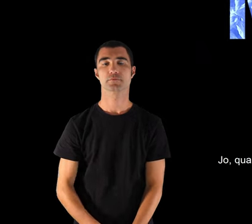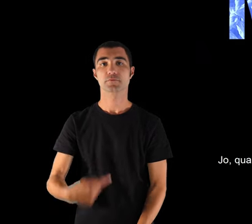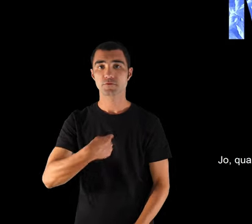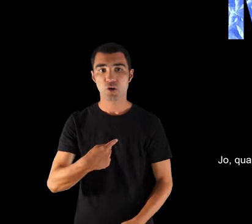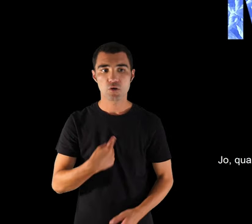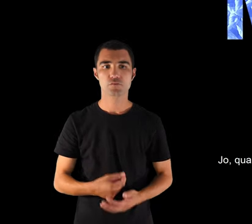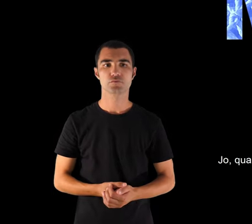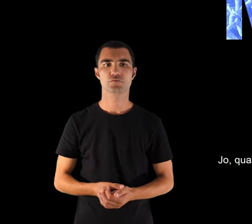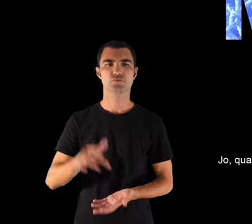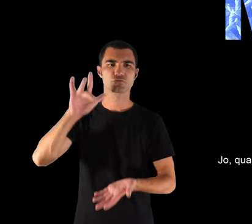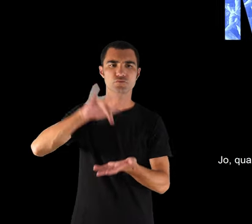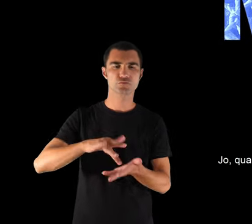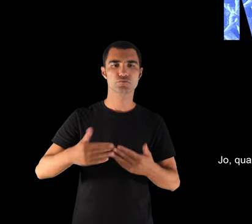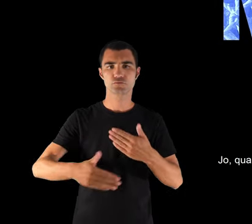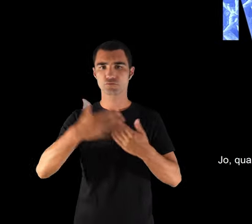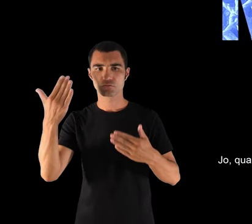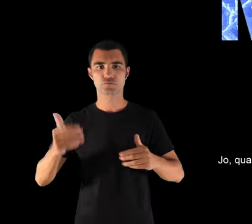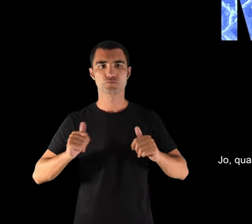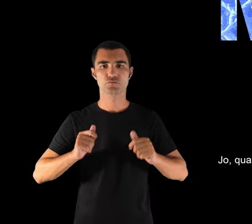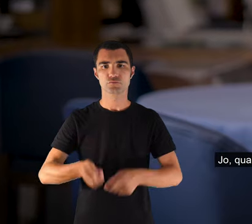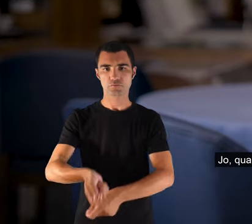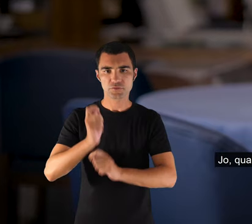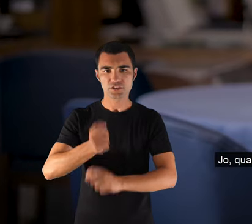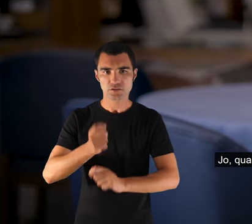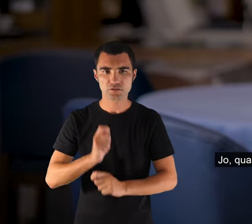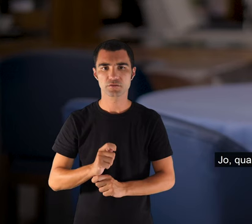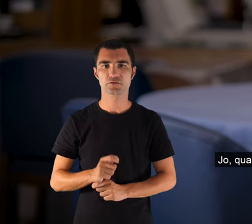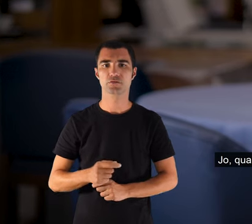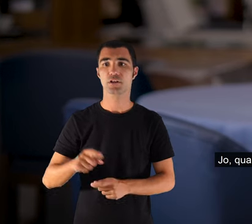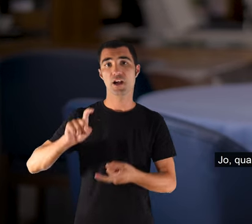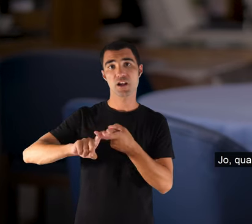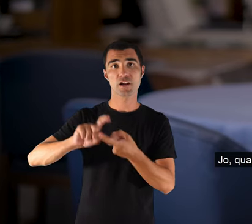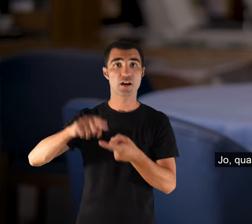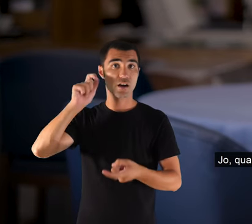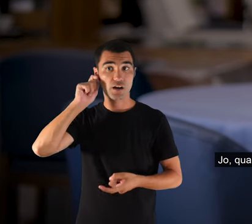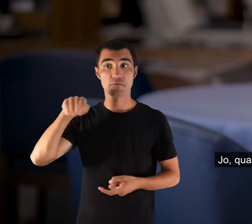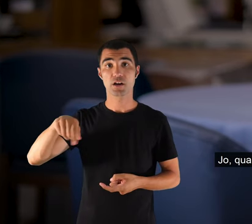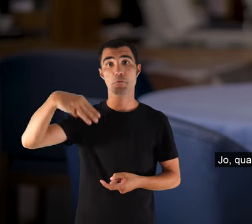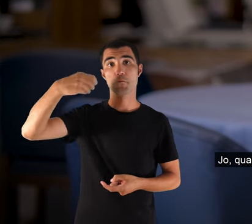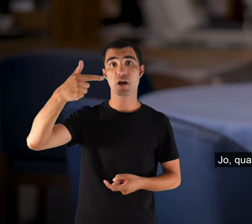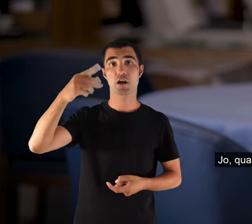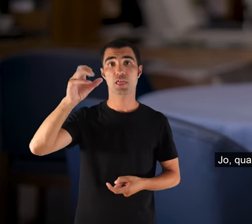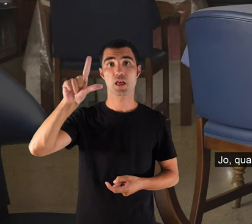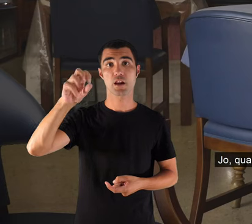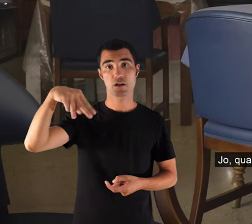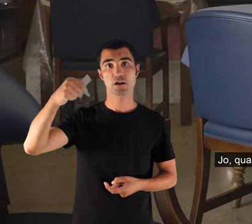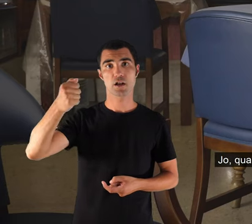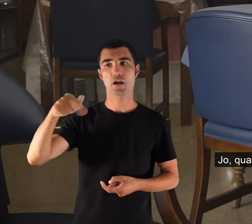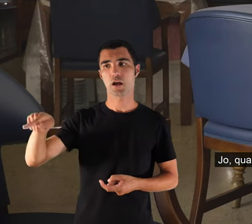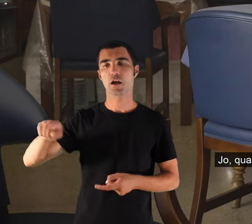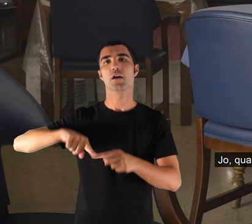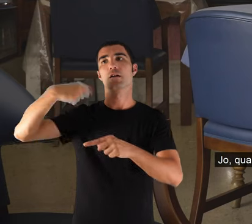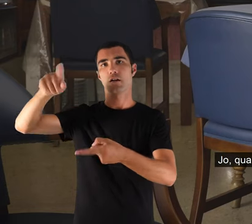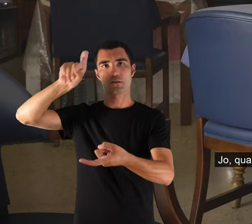Jo, quan vaig començar a pescar, tenia una germana que anomia Magdalena, se va casar